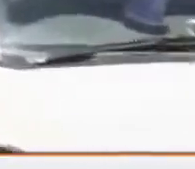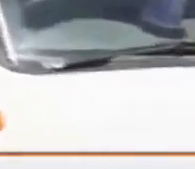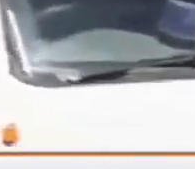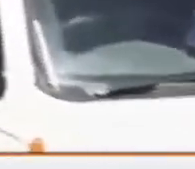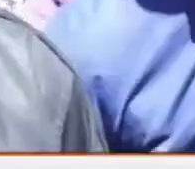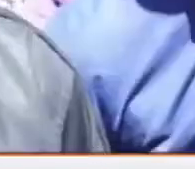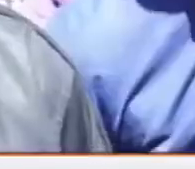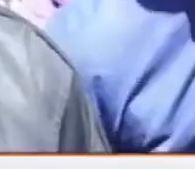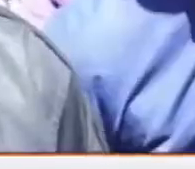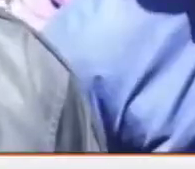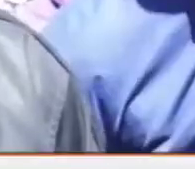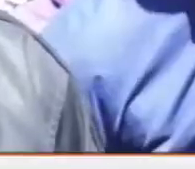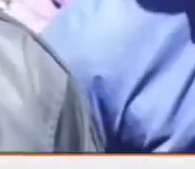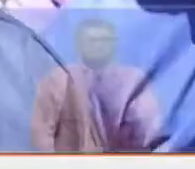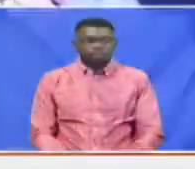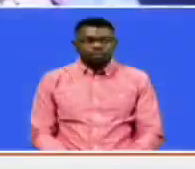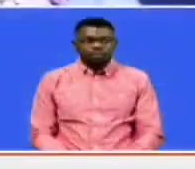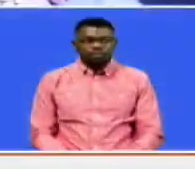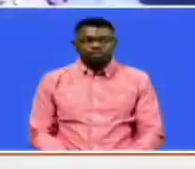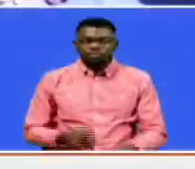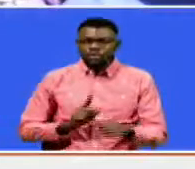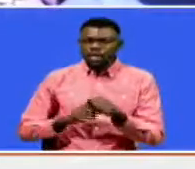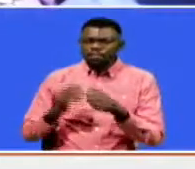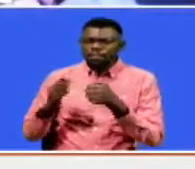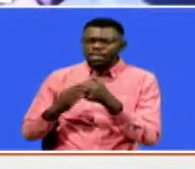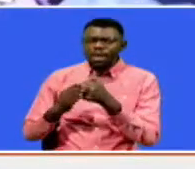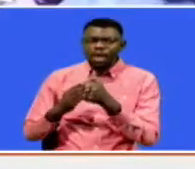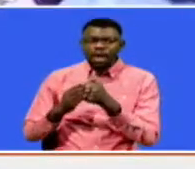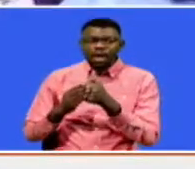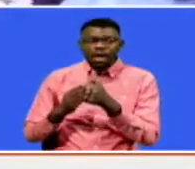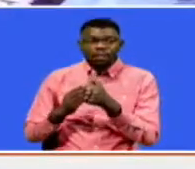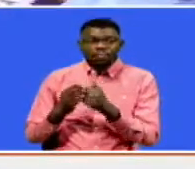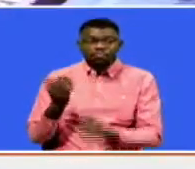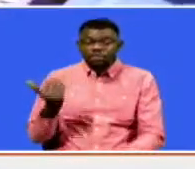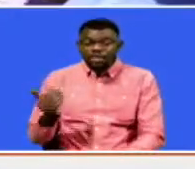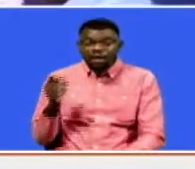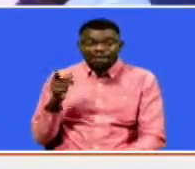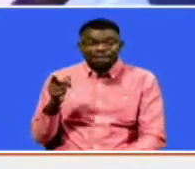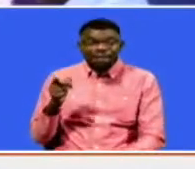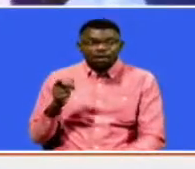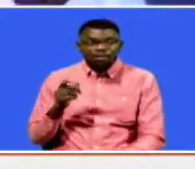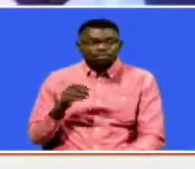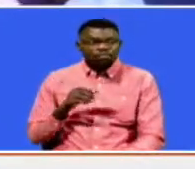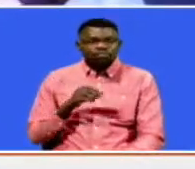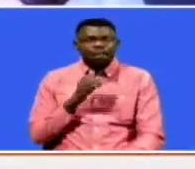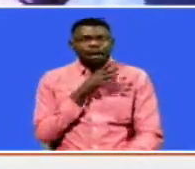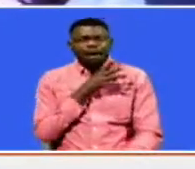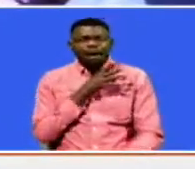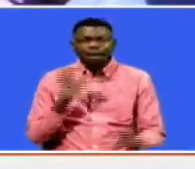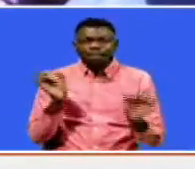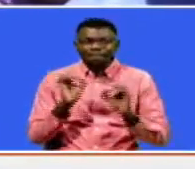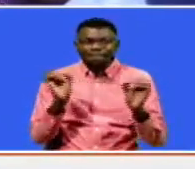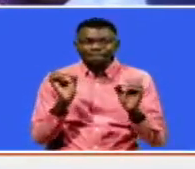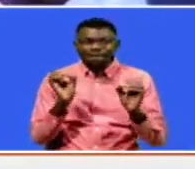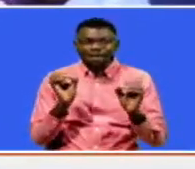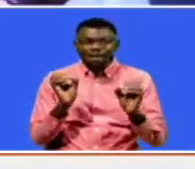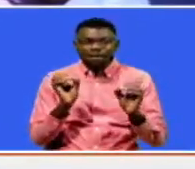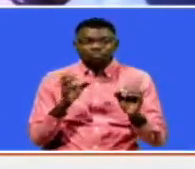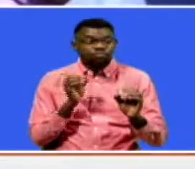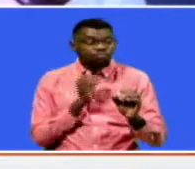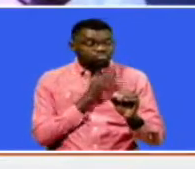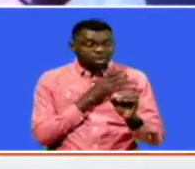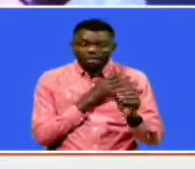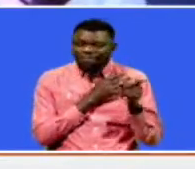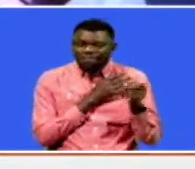Boleke. Kulikuwa kitu kama saa tatu. Huo mtoto hakupiga duru, kwa maana angepiga duru huo